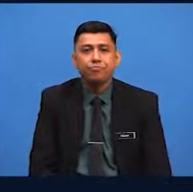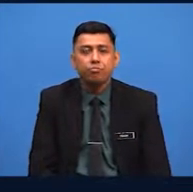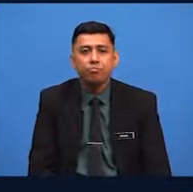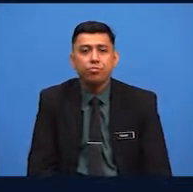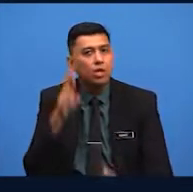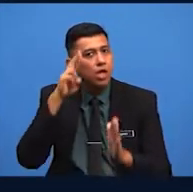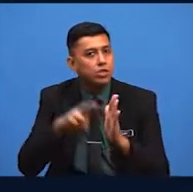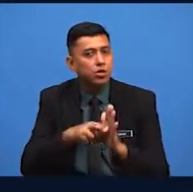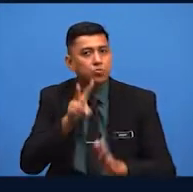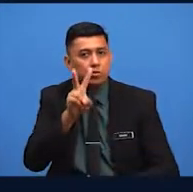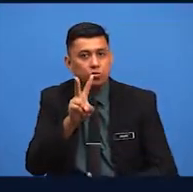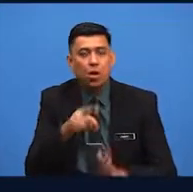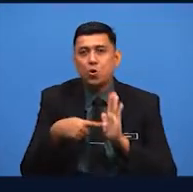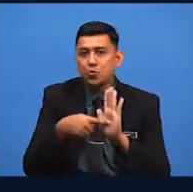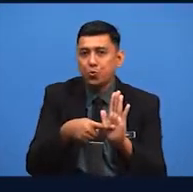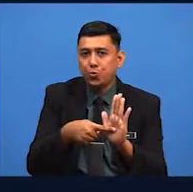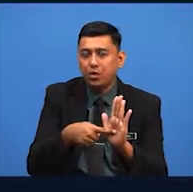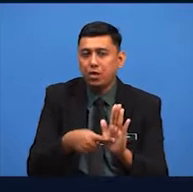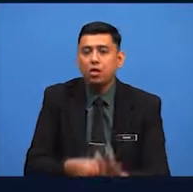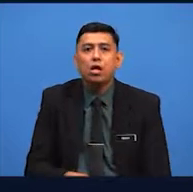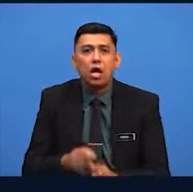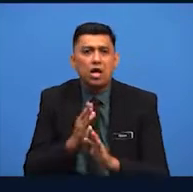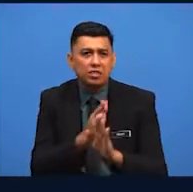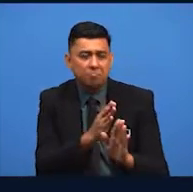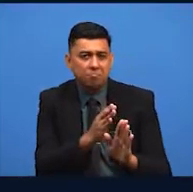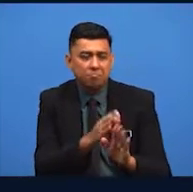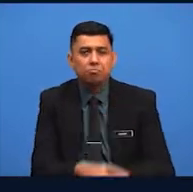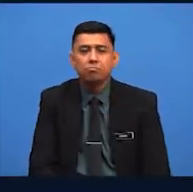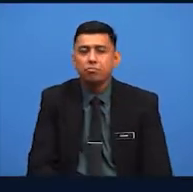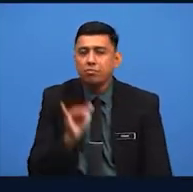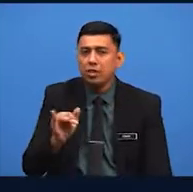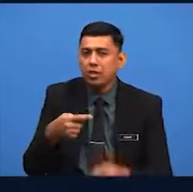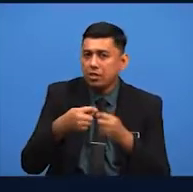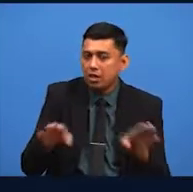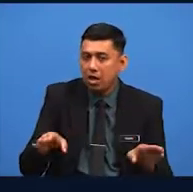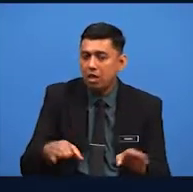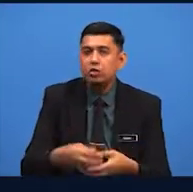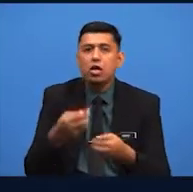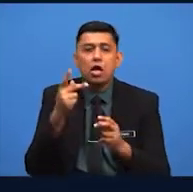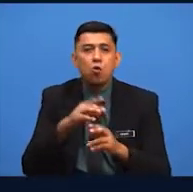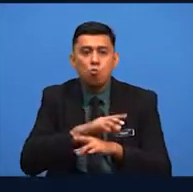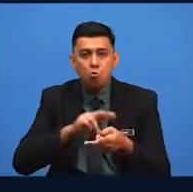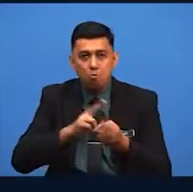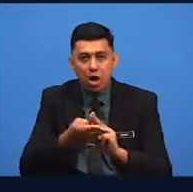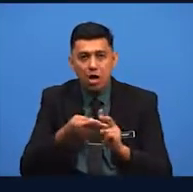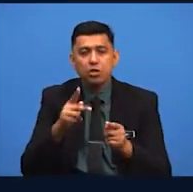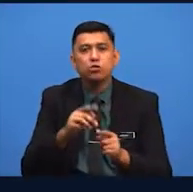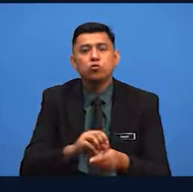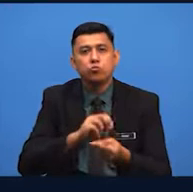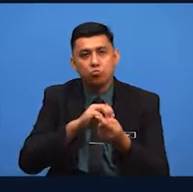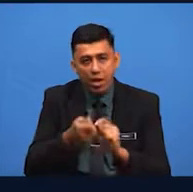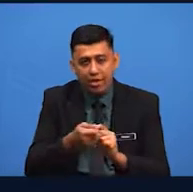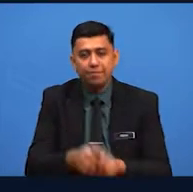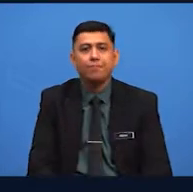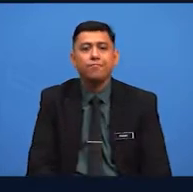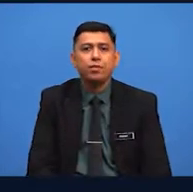Rajah 2 menunjukkan urutan langkah algoritma yang telah diubah suai. Hasilnya,